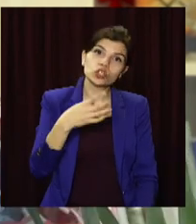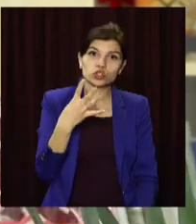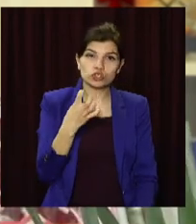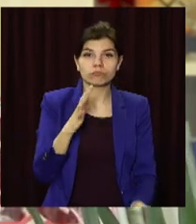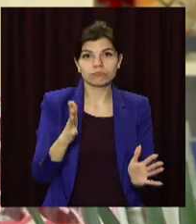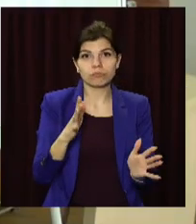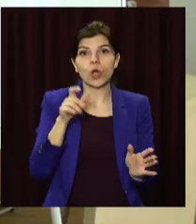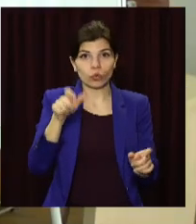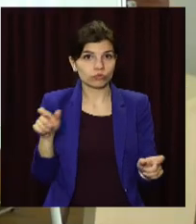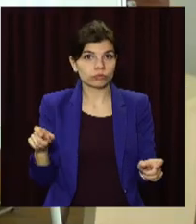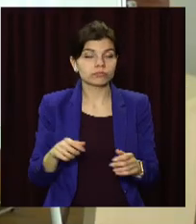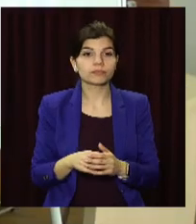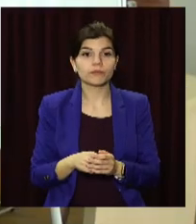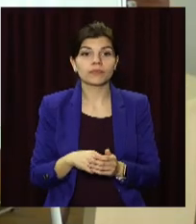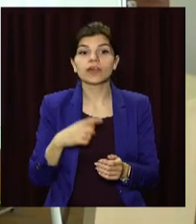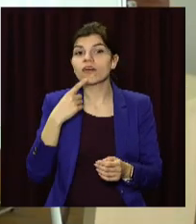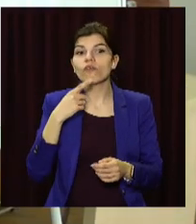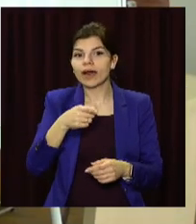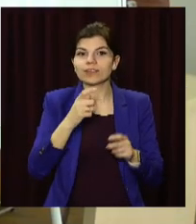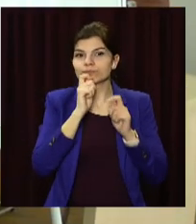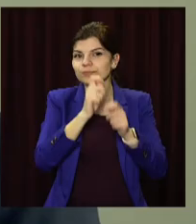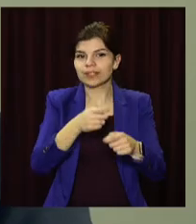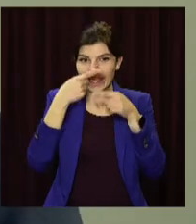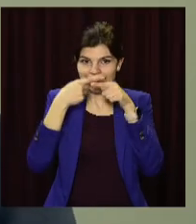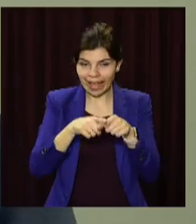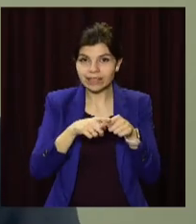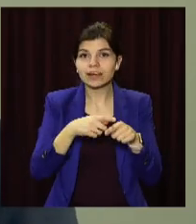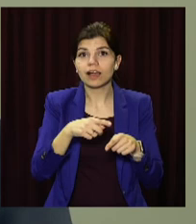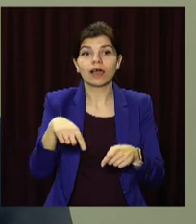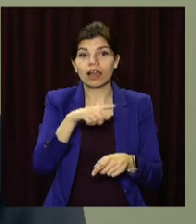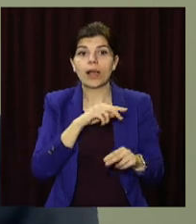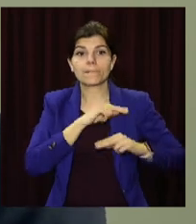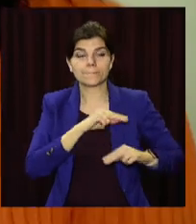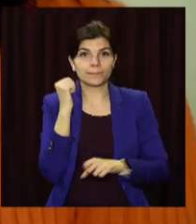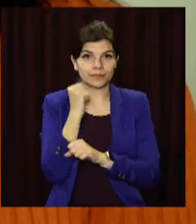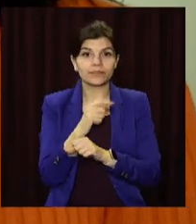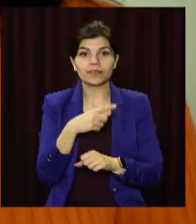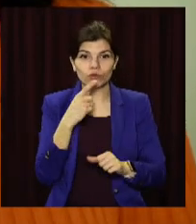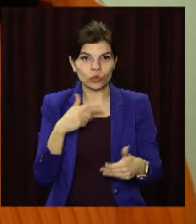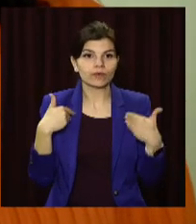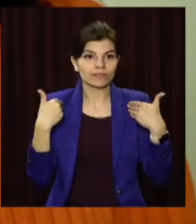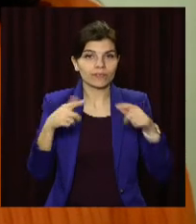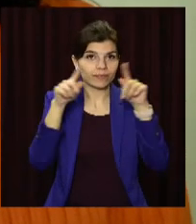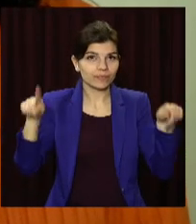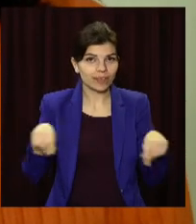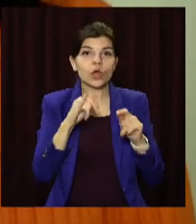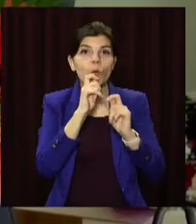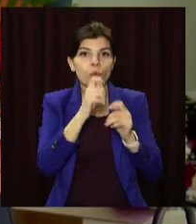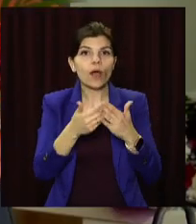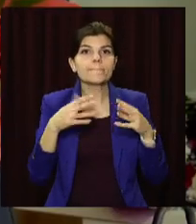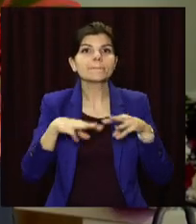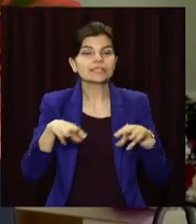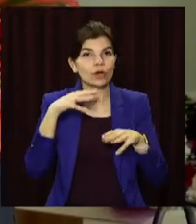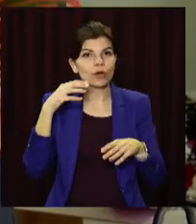1300-1400 осіб. Окрім техніки, що допоможе ТЕР-центрам у роботі, їхнім співробітникам також вручили вітальні листи та подарунки від